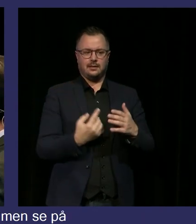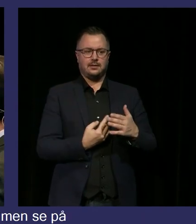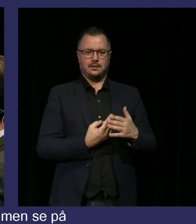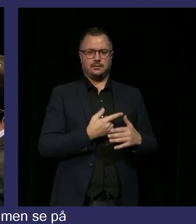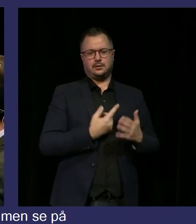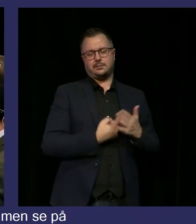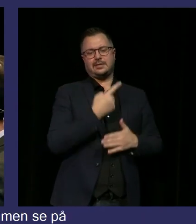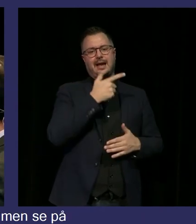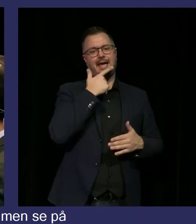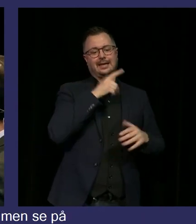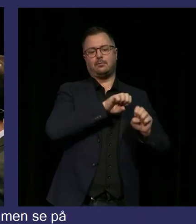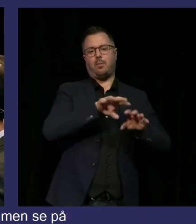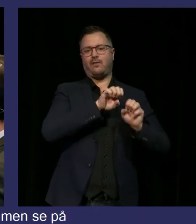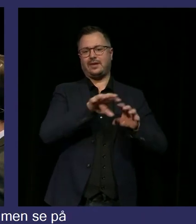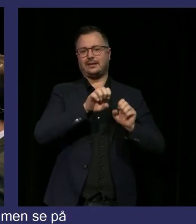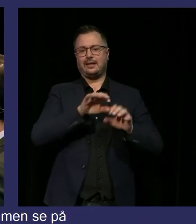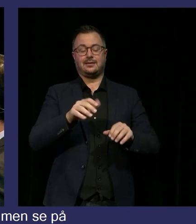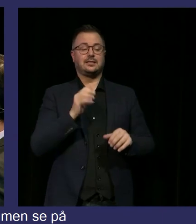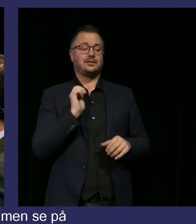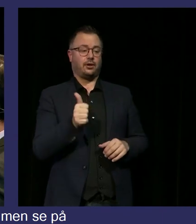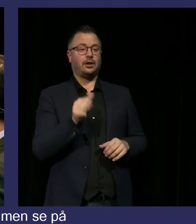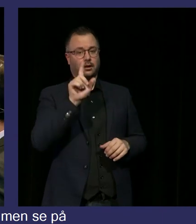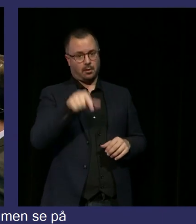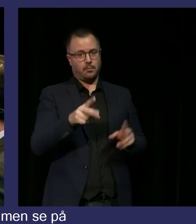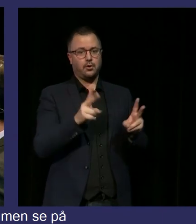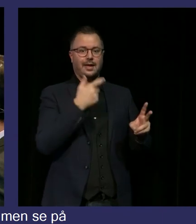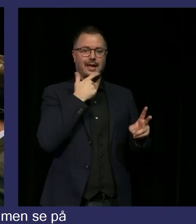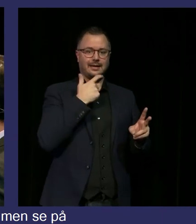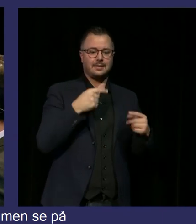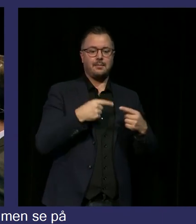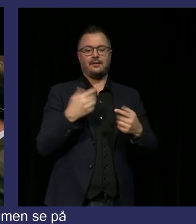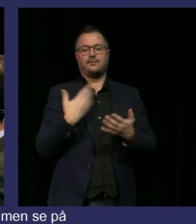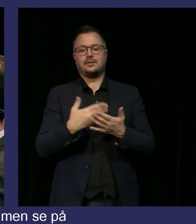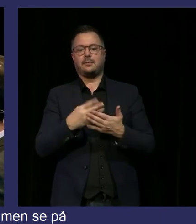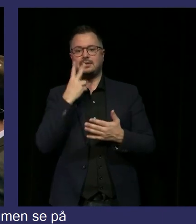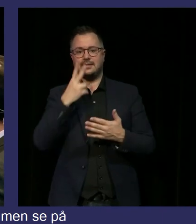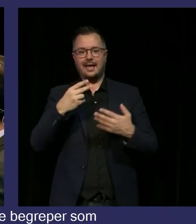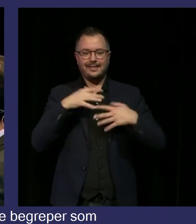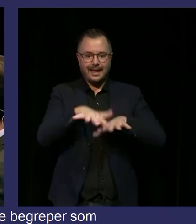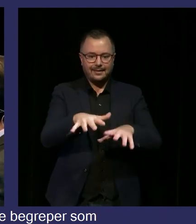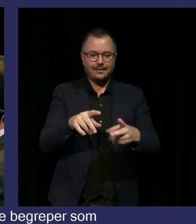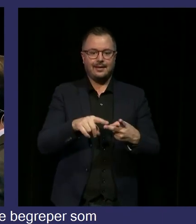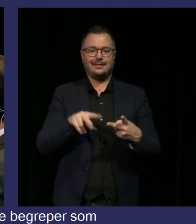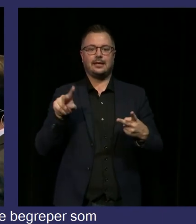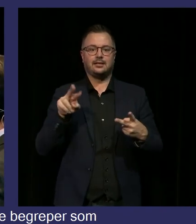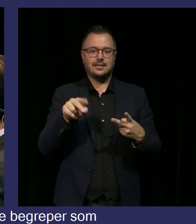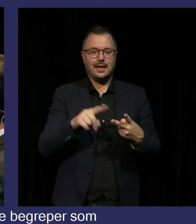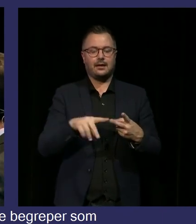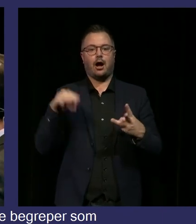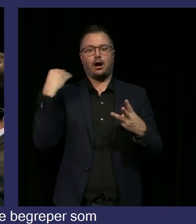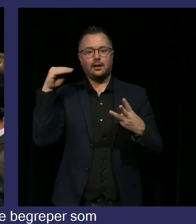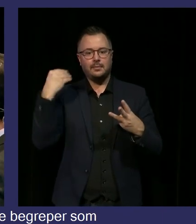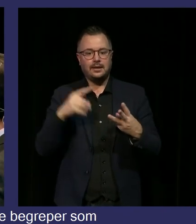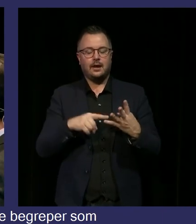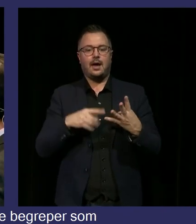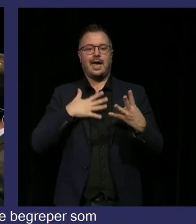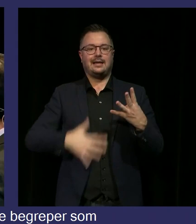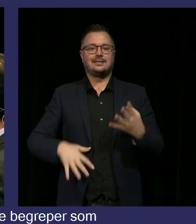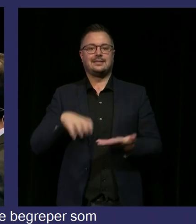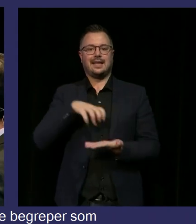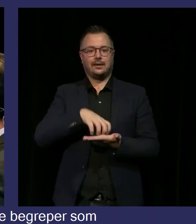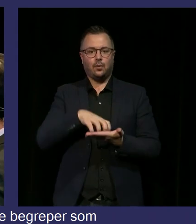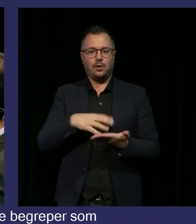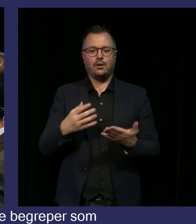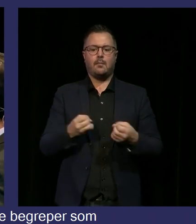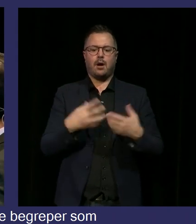skal selvfølgelig bruke engelsk, men se på hva som skjer på nettet, på digitalisering, akademia, helsesektoren, altså mange begreper